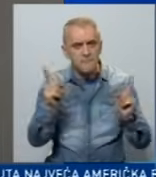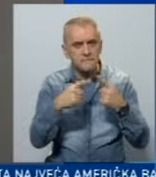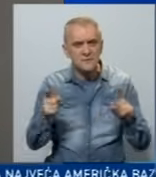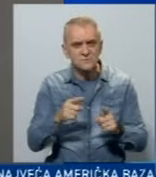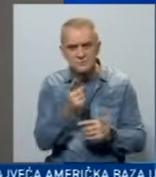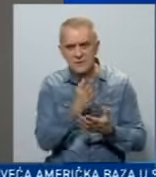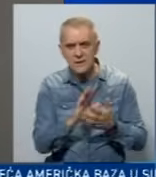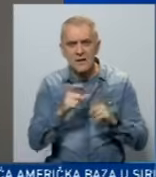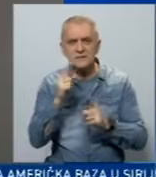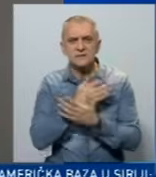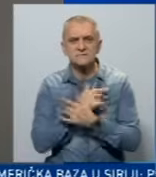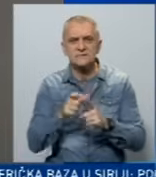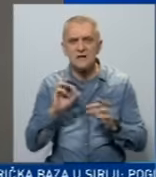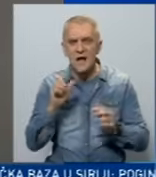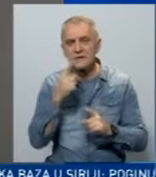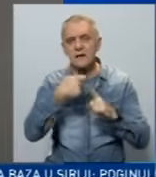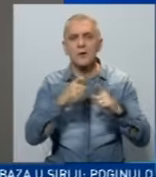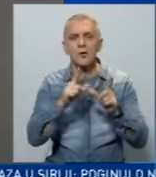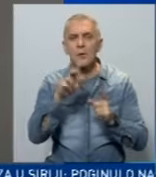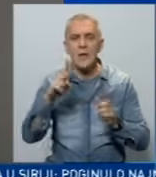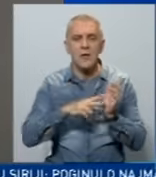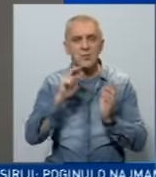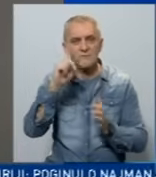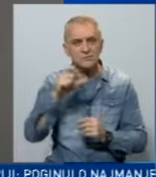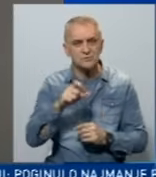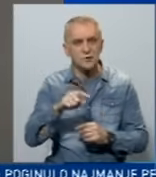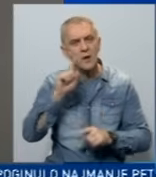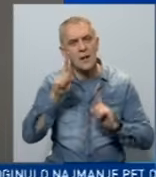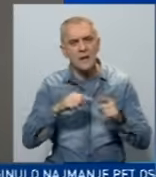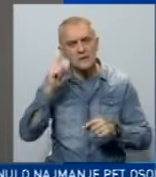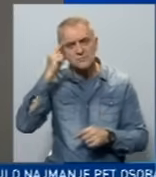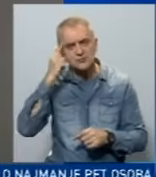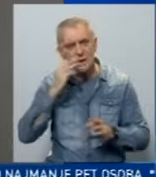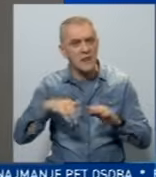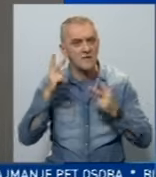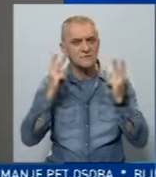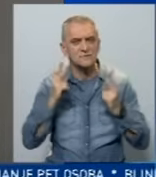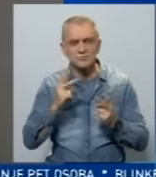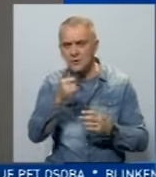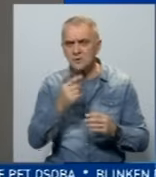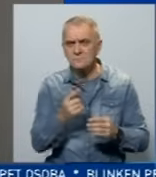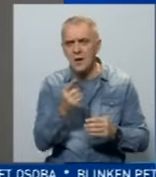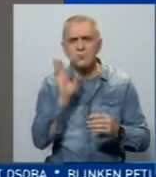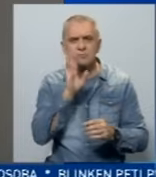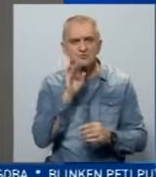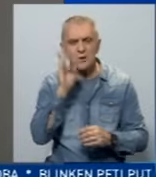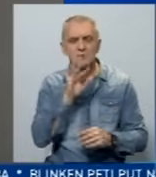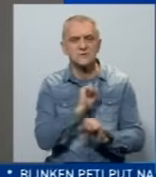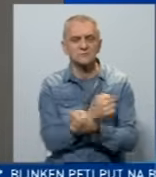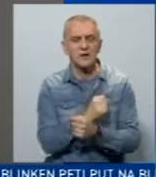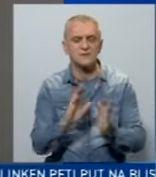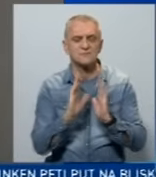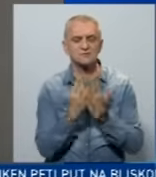izučavanja pjesničkih opusa Maka Dizdara i Skendera Kulenovića, po nekim mišljenjima najznačajnijih autora bošnjačke